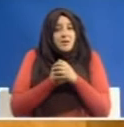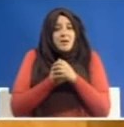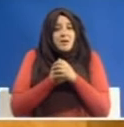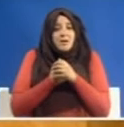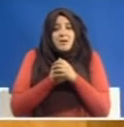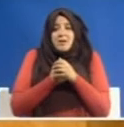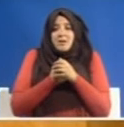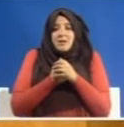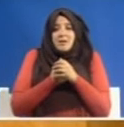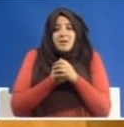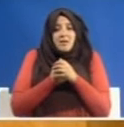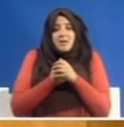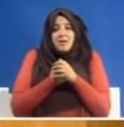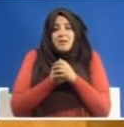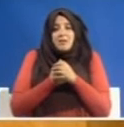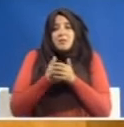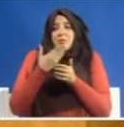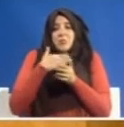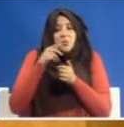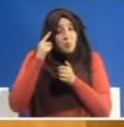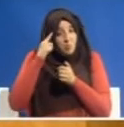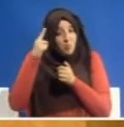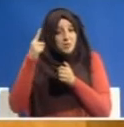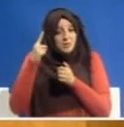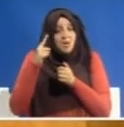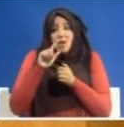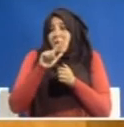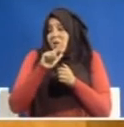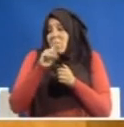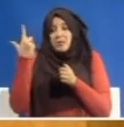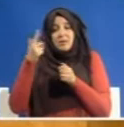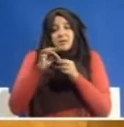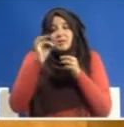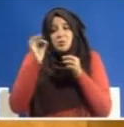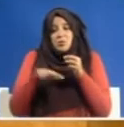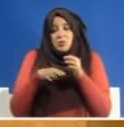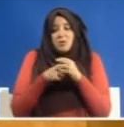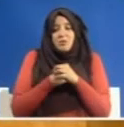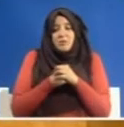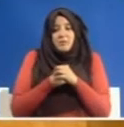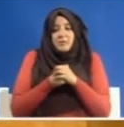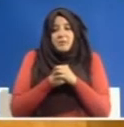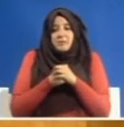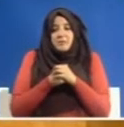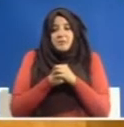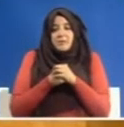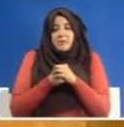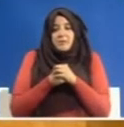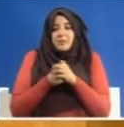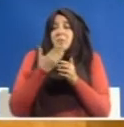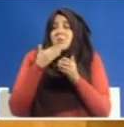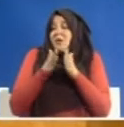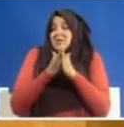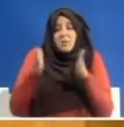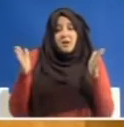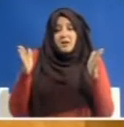وكذا وتقلقي، فلا بد ان تفكري في حل جذري. يعني الانسان ربي فاني قال ان يتفرقا، يعني ربي